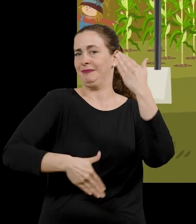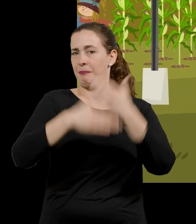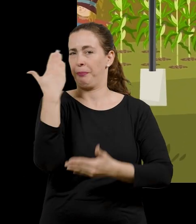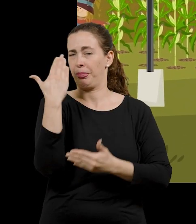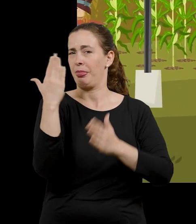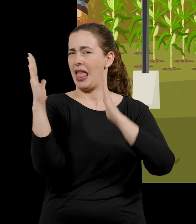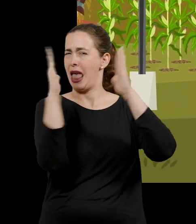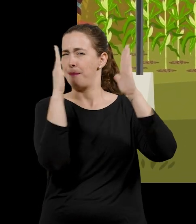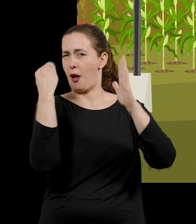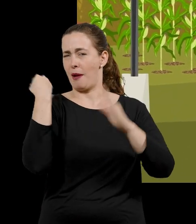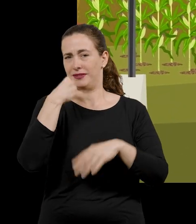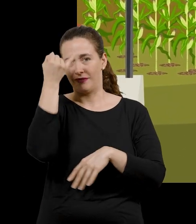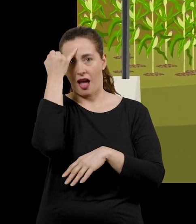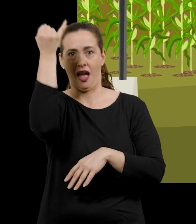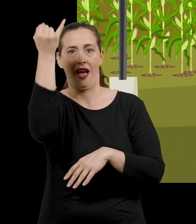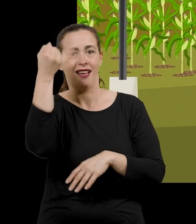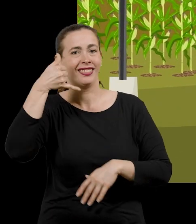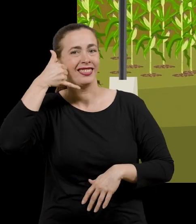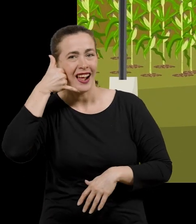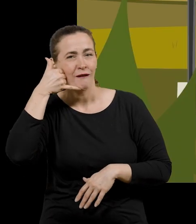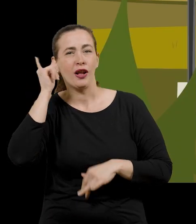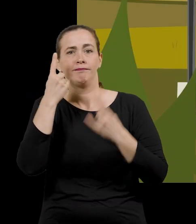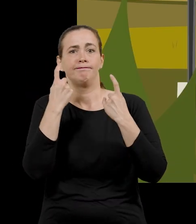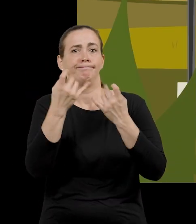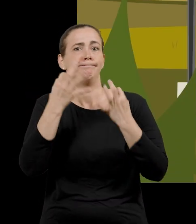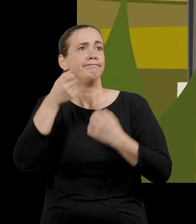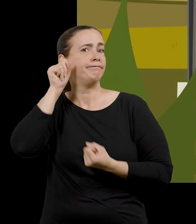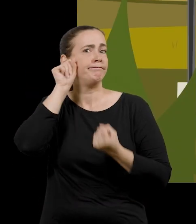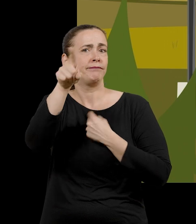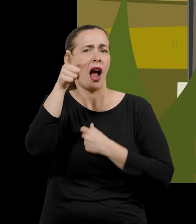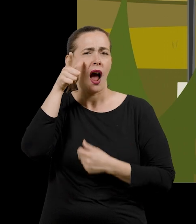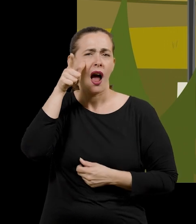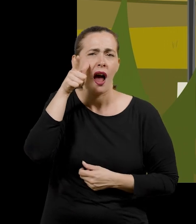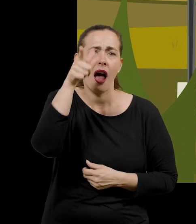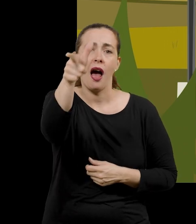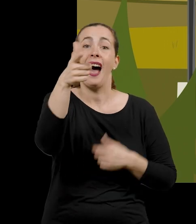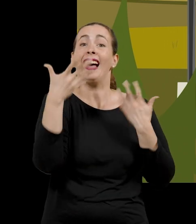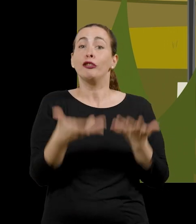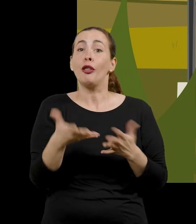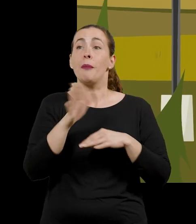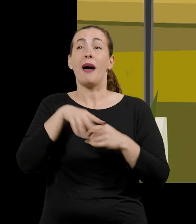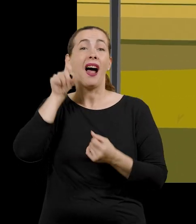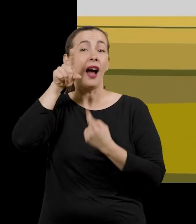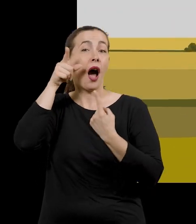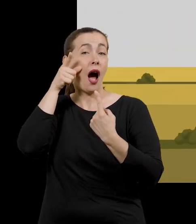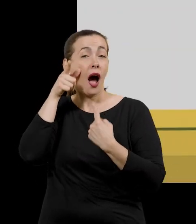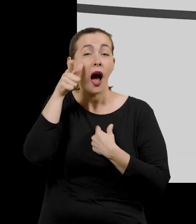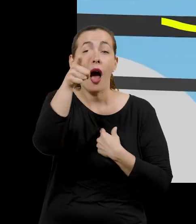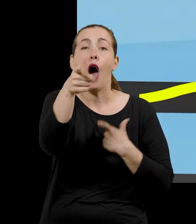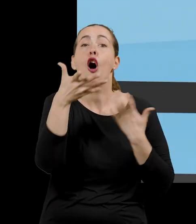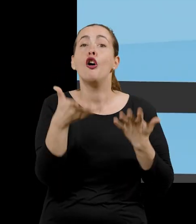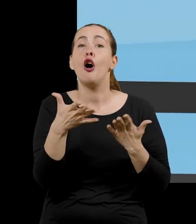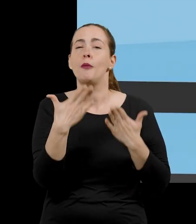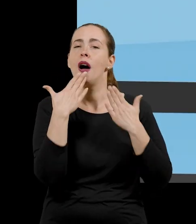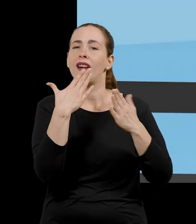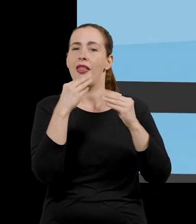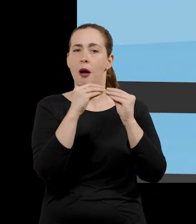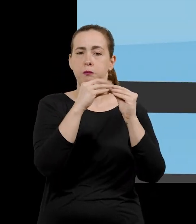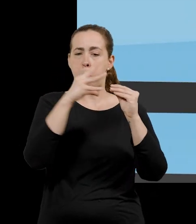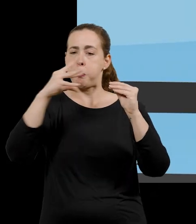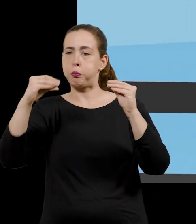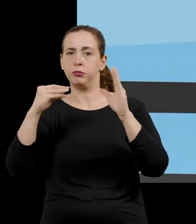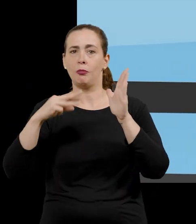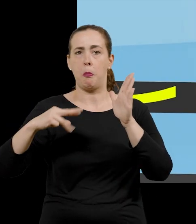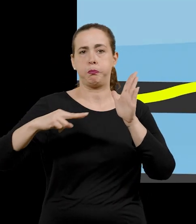necessitat de realitzar trucades a llarga distància. Les encarregades de permetre això eren les vàlvules de buit, però